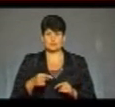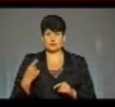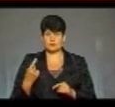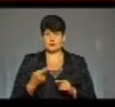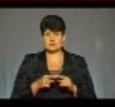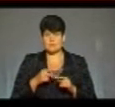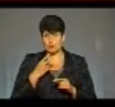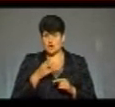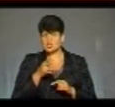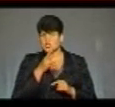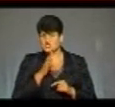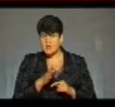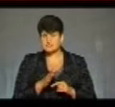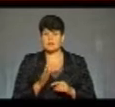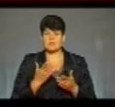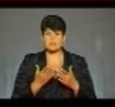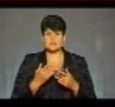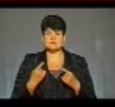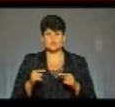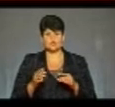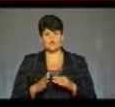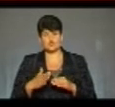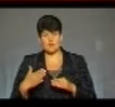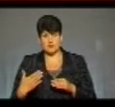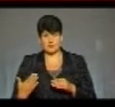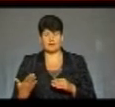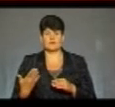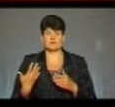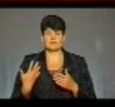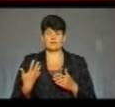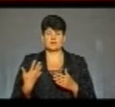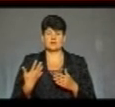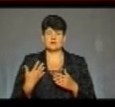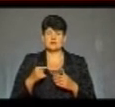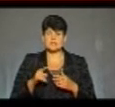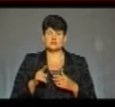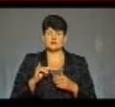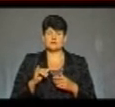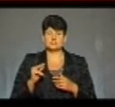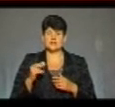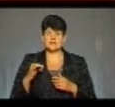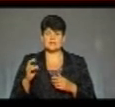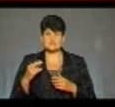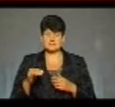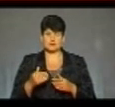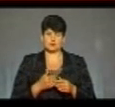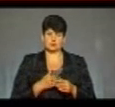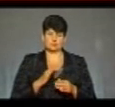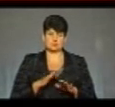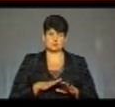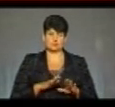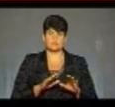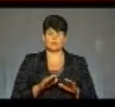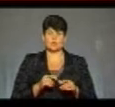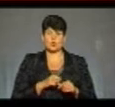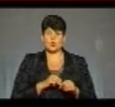це покаже час, але з іншої сторони, досить, як вже було зазначено, важливо те, що Іван Чайківський претендує на посаду заступника комітету з